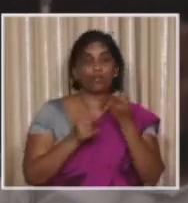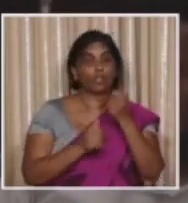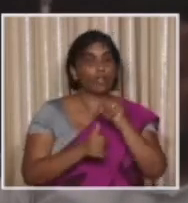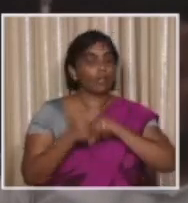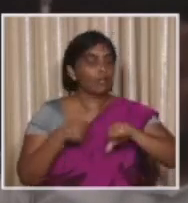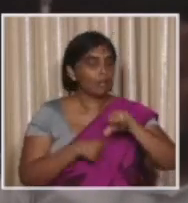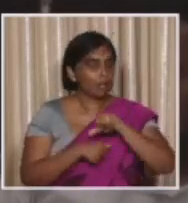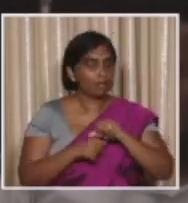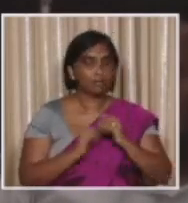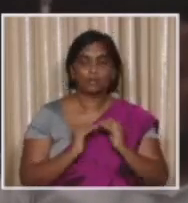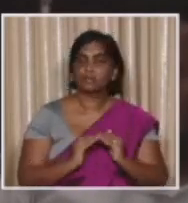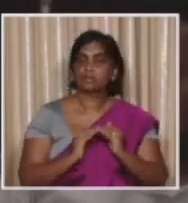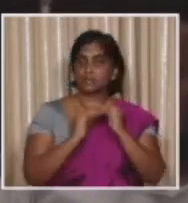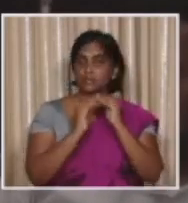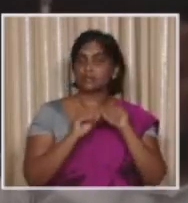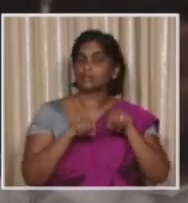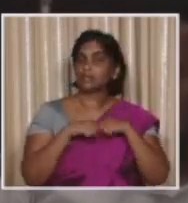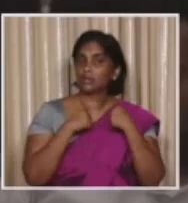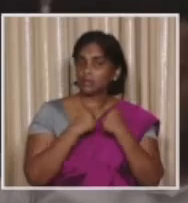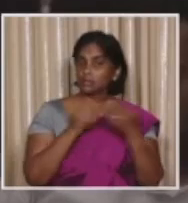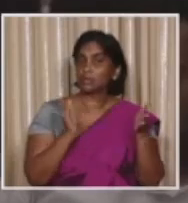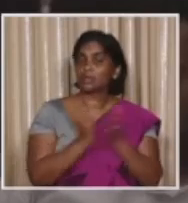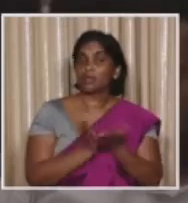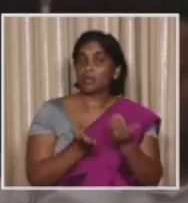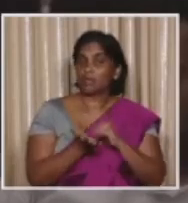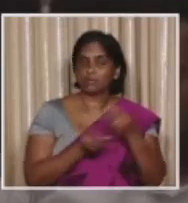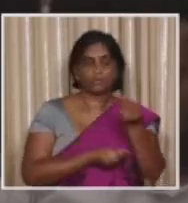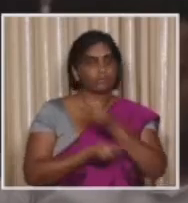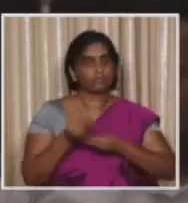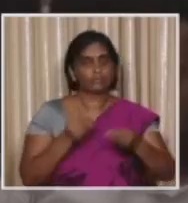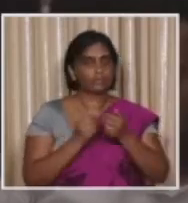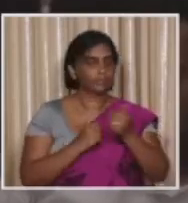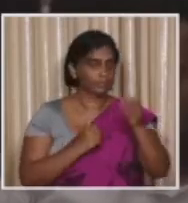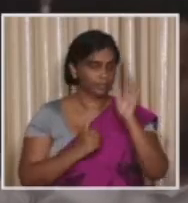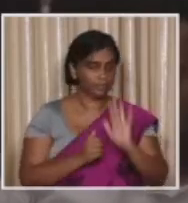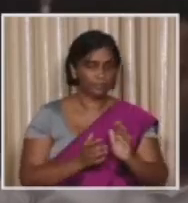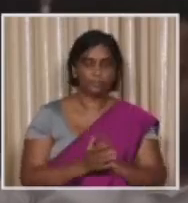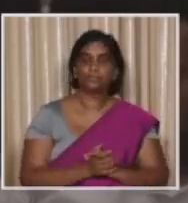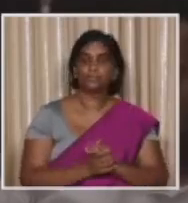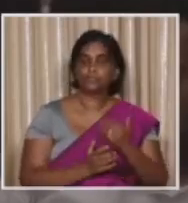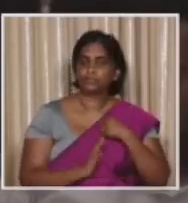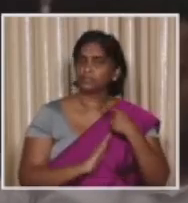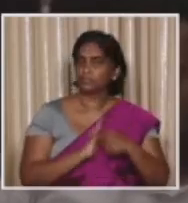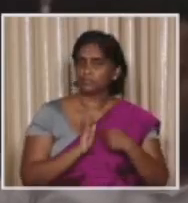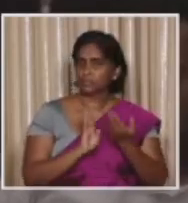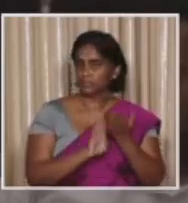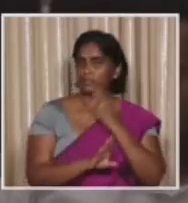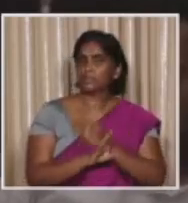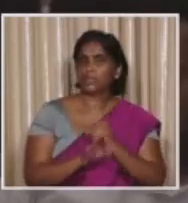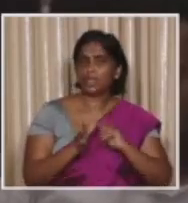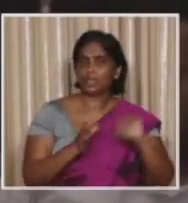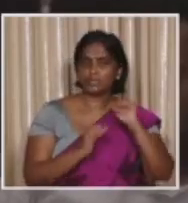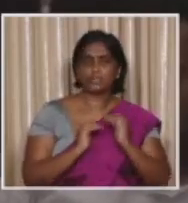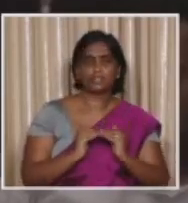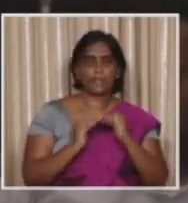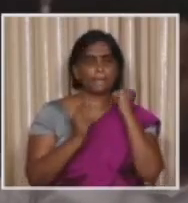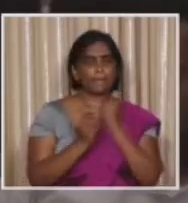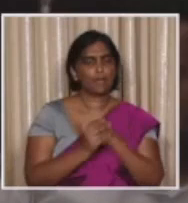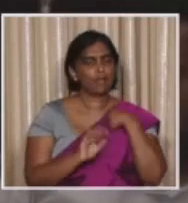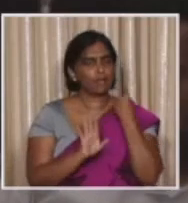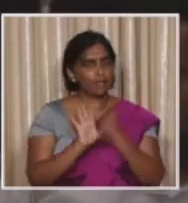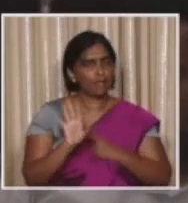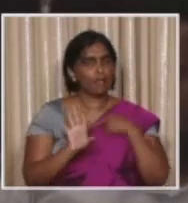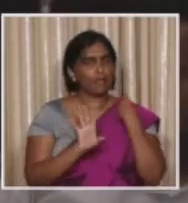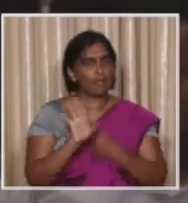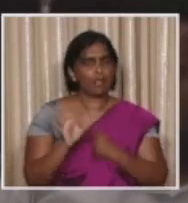සහ සංවර්ධන නියෝජිත ආයතනත් එක්ක නැවත ගනුදෙනු කිරීමේ හැකියාව ලැබිලා තියෙනවා. දැන් අපේ රටේ මීට පෙරත් ආසියානු සංවර්ධන බැංකුවේ හැම අවුරුද්දෙම